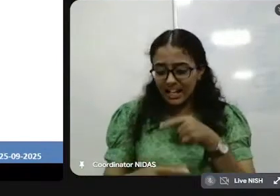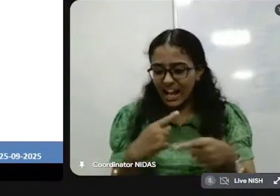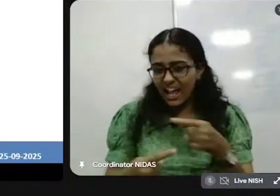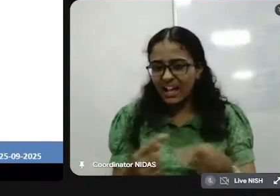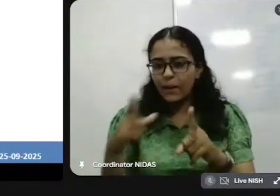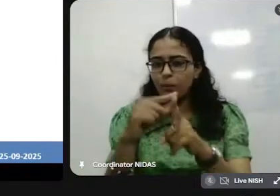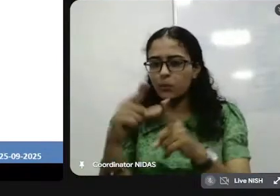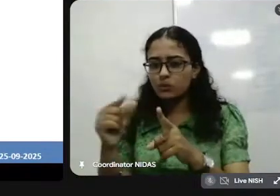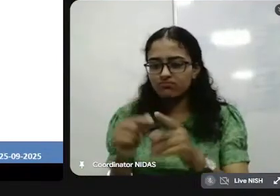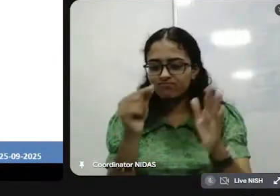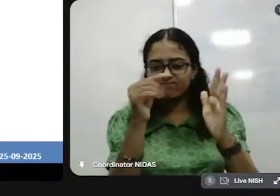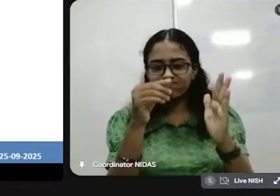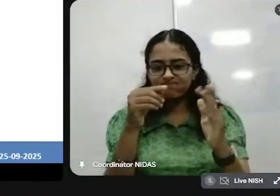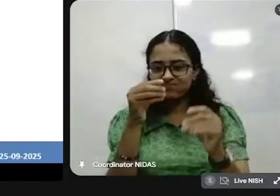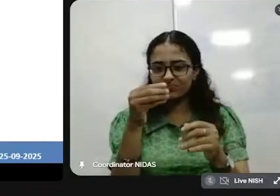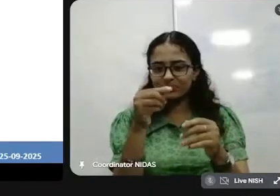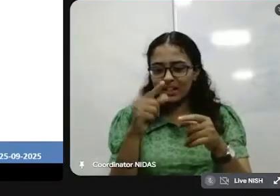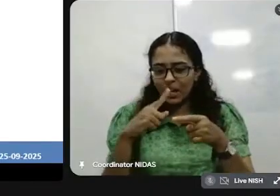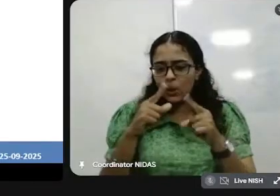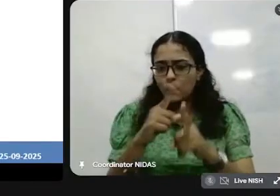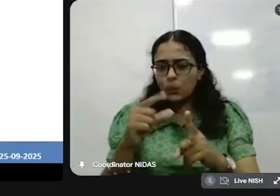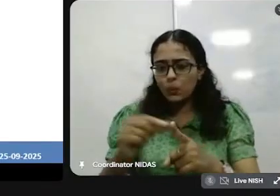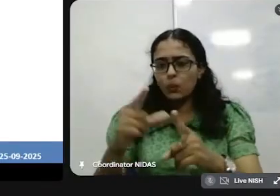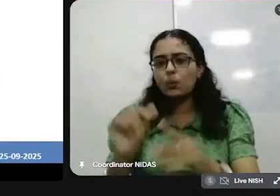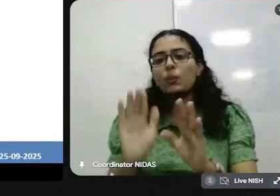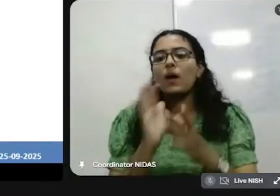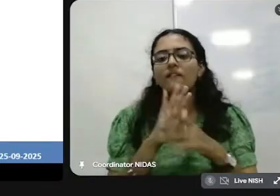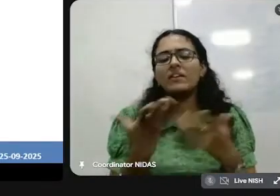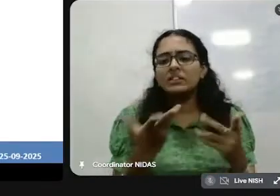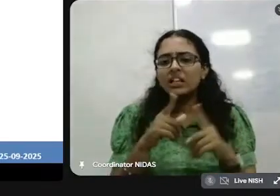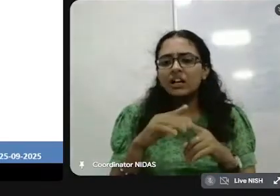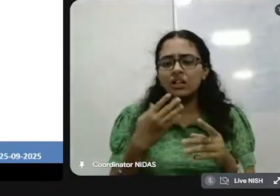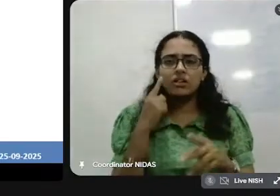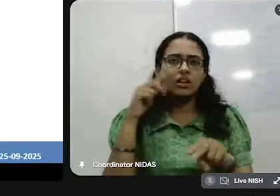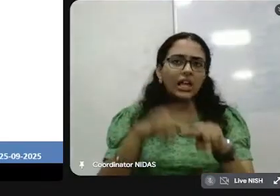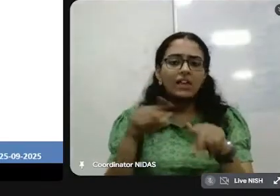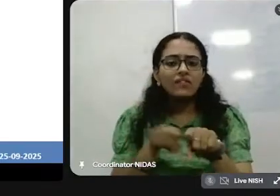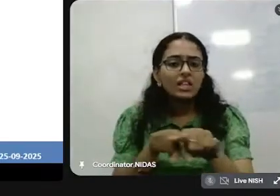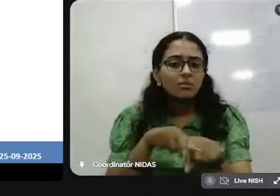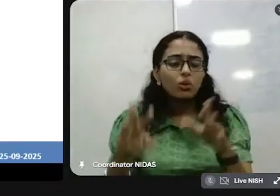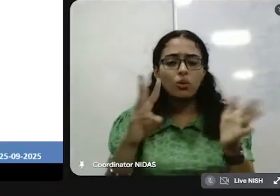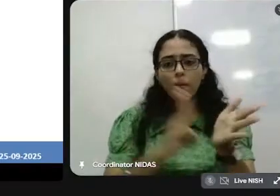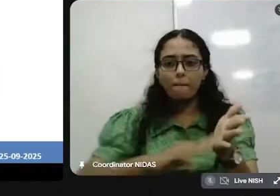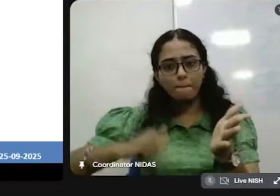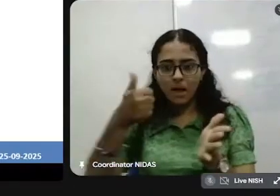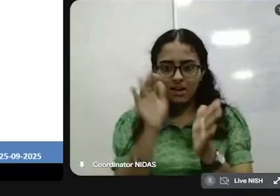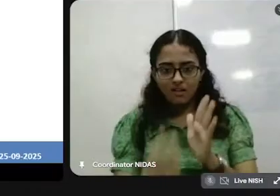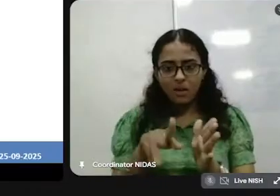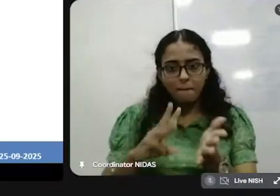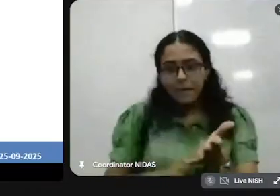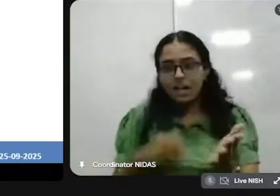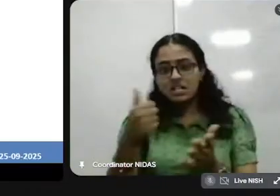ഇപ്പം നമുക്കെല്ലാവരും അറിയാം, നമ്മളുടെ ഓഫീസിൽ ഒരു മാനേജർ പോസ്റ്റ് ഉണ്ടെങ്കിൽ ആ മാനേജറാണ് എന്തൊക്കെ